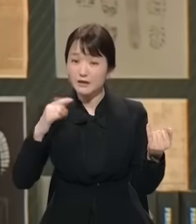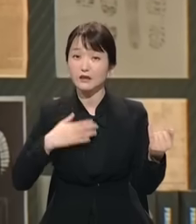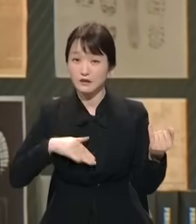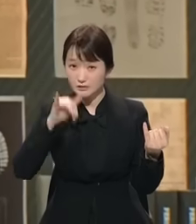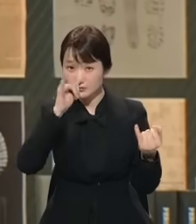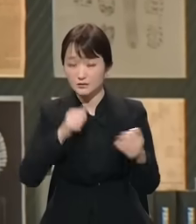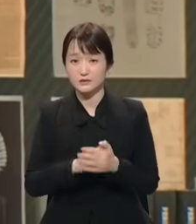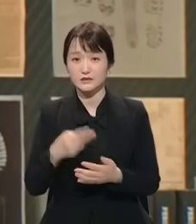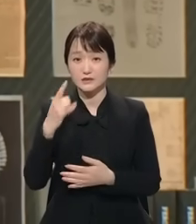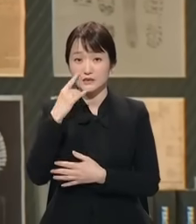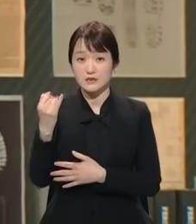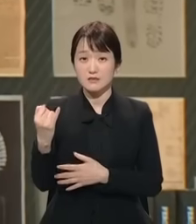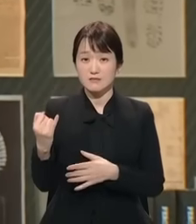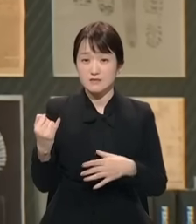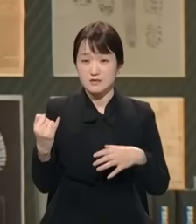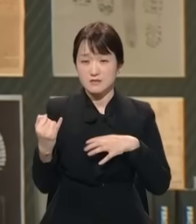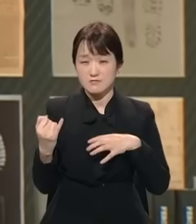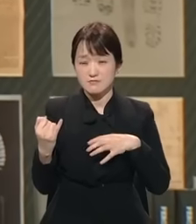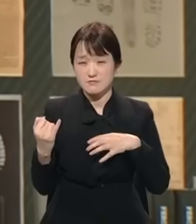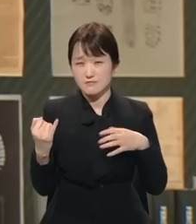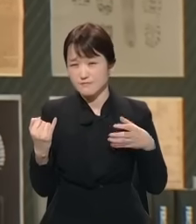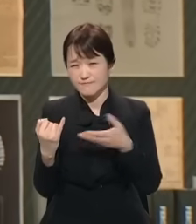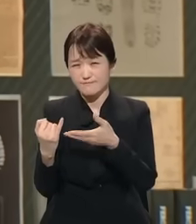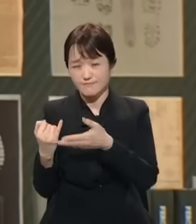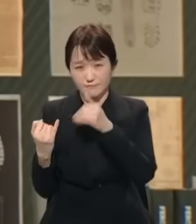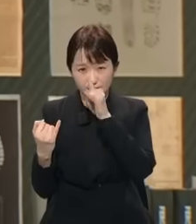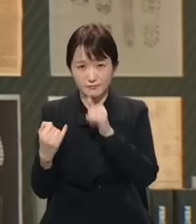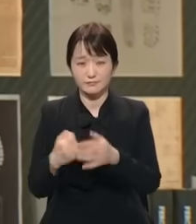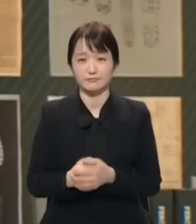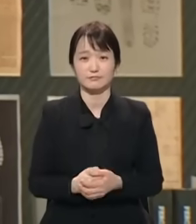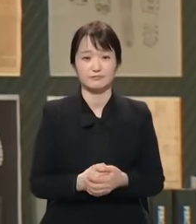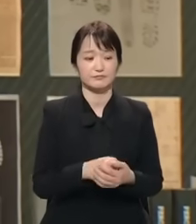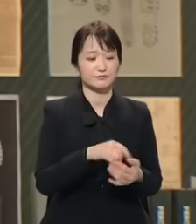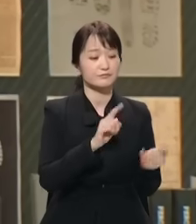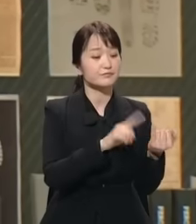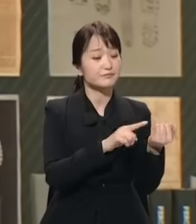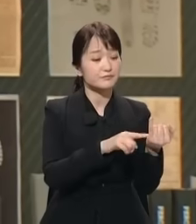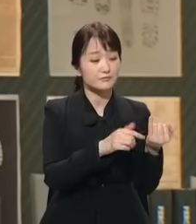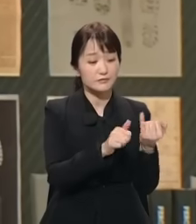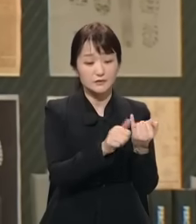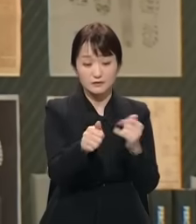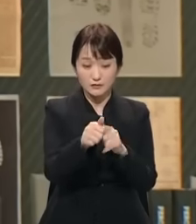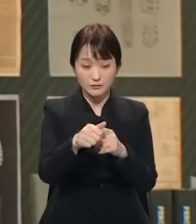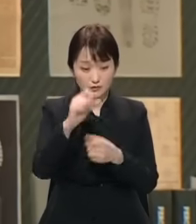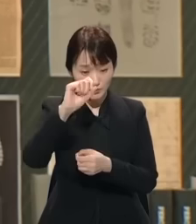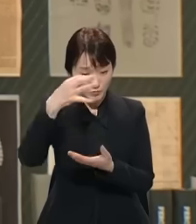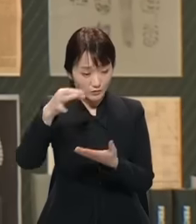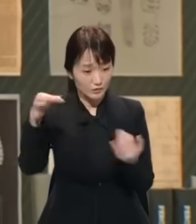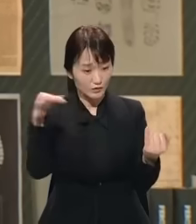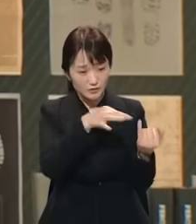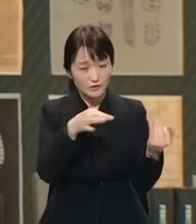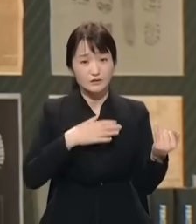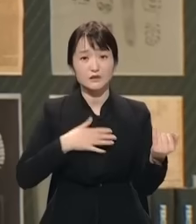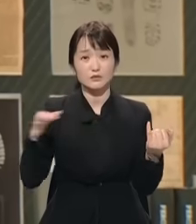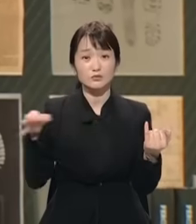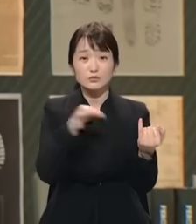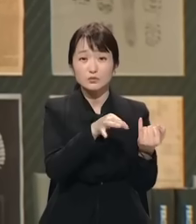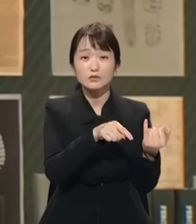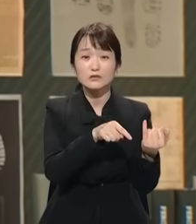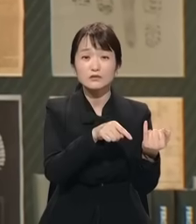시애미를 그냥 잡아먹으려고 그냥 작정을 했. 그리고 너야 너 서방이 따박따박 월급 갖다 주자니 내가 주는 돈까지 너